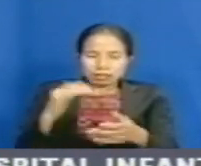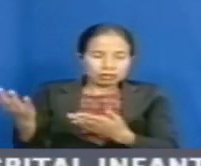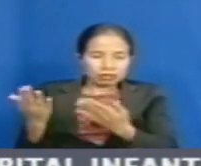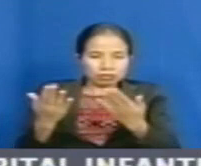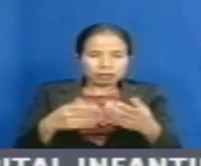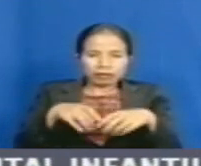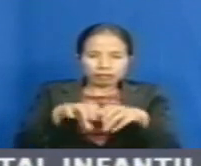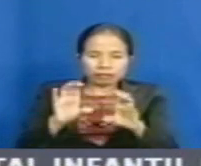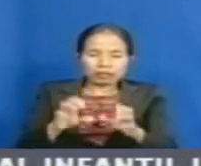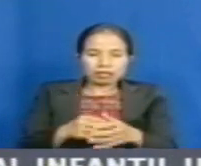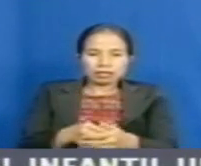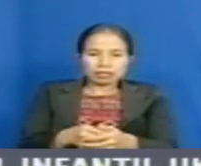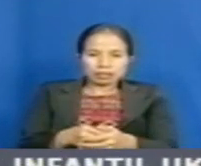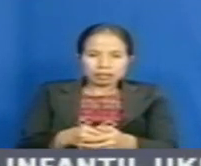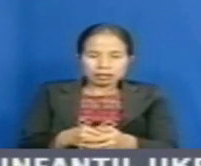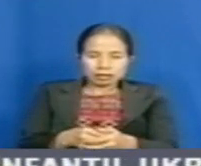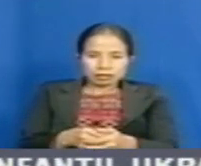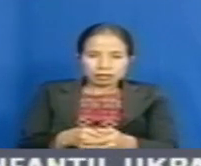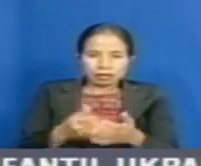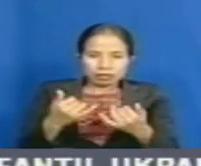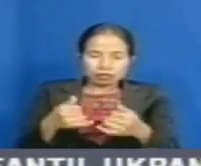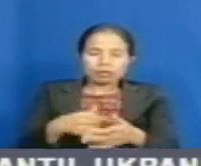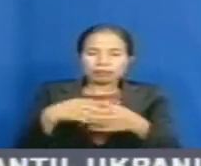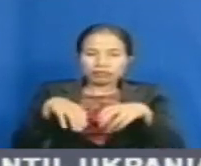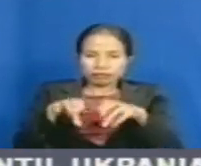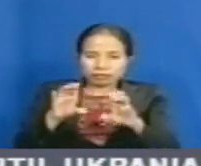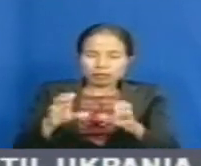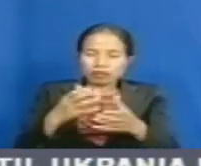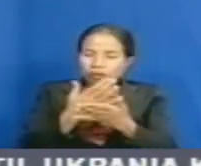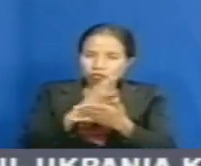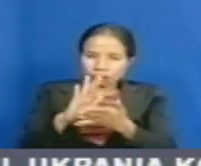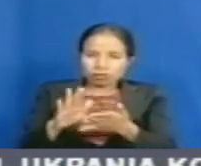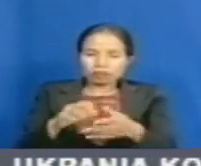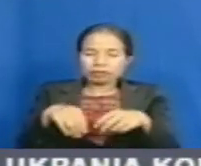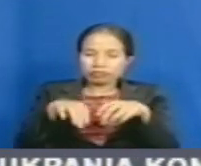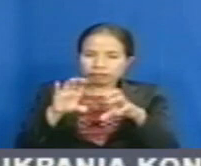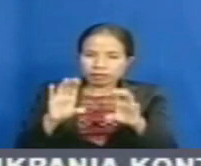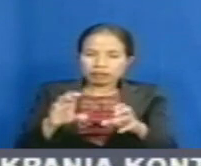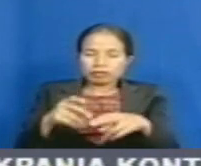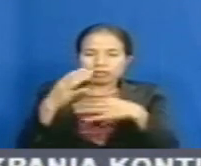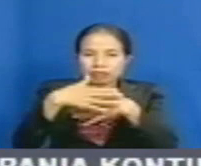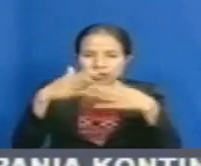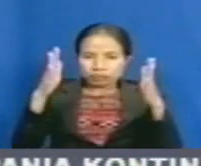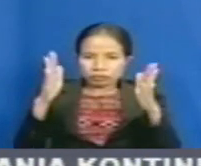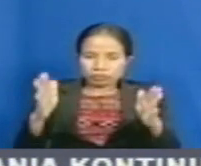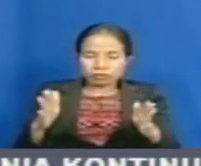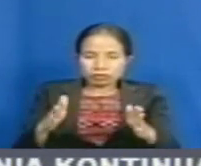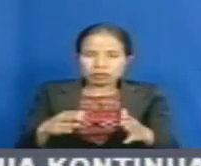be fan husi be dili mai, antaw ngan hula tutan fali. Mula tu tak faham saya dos ida